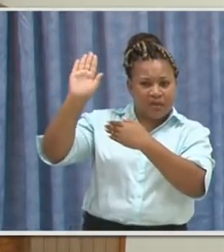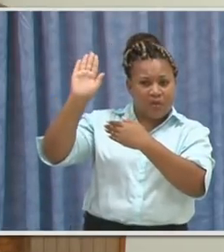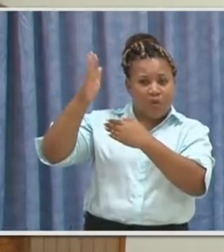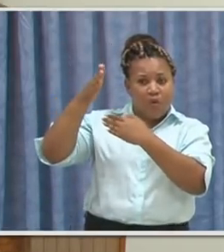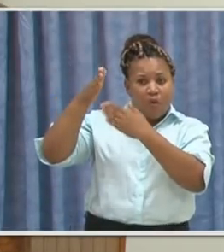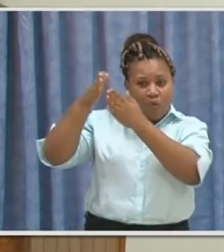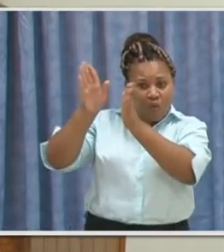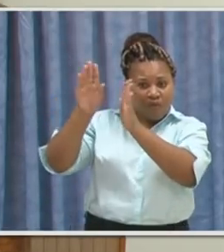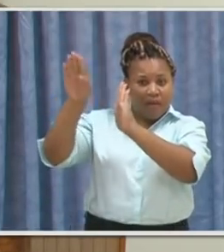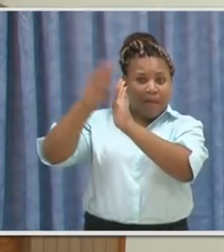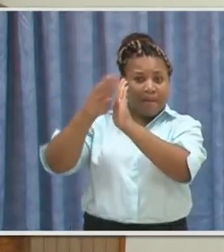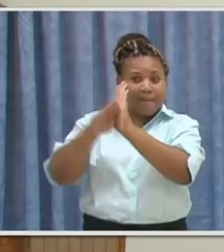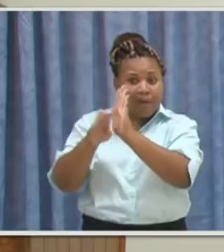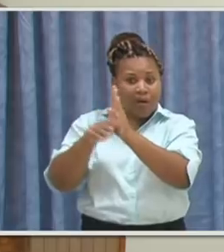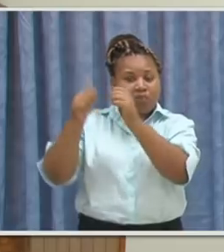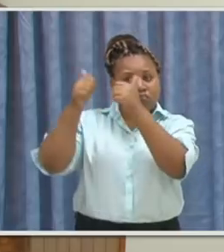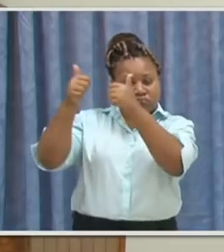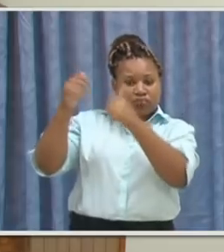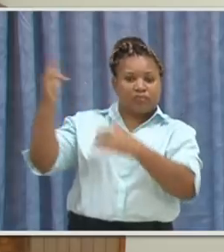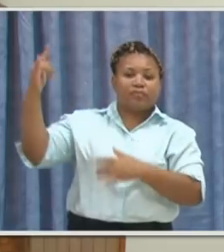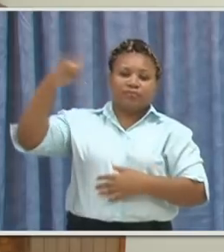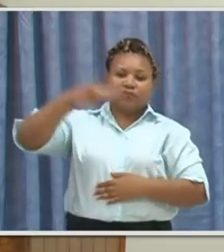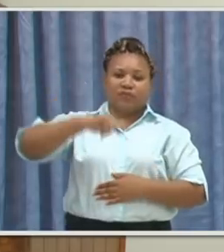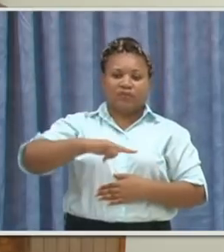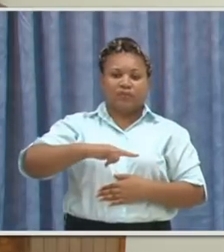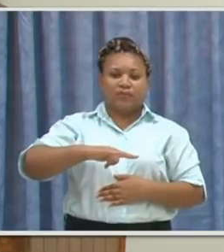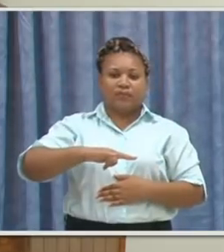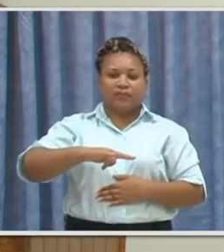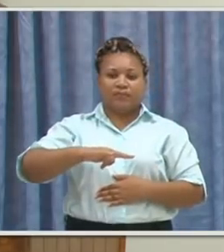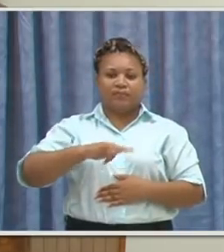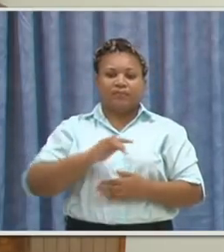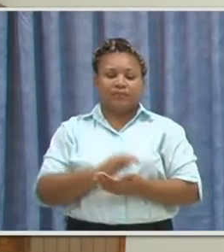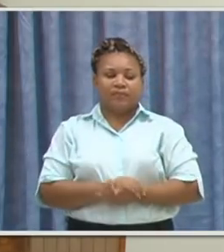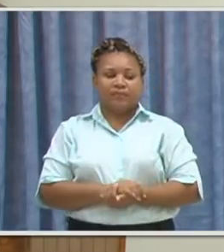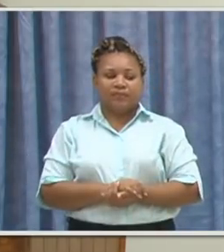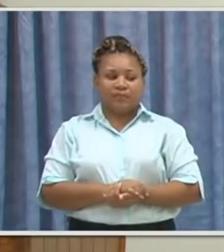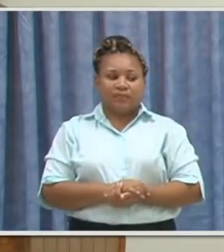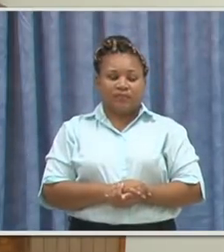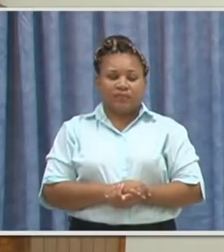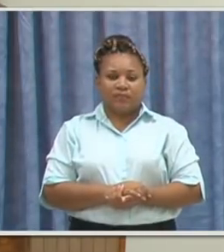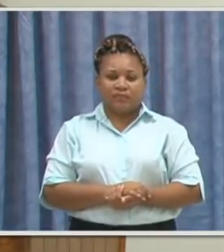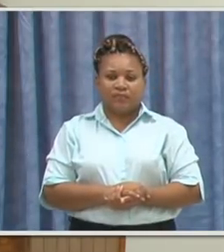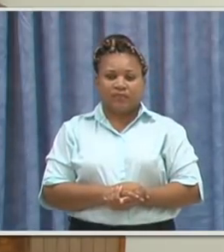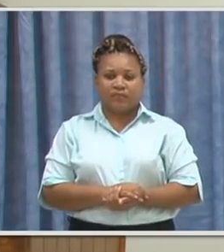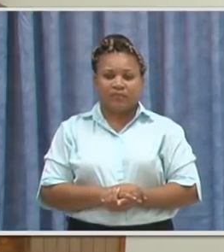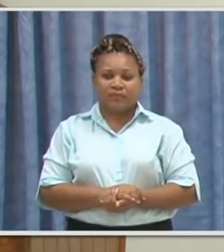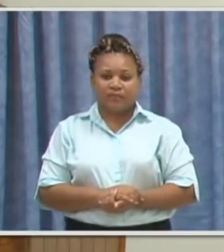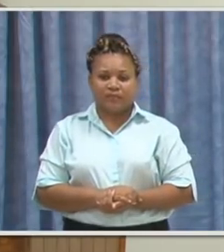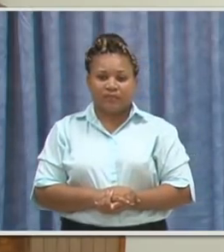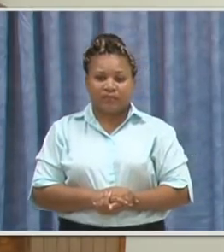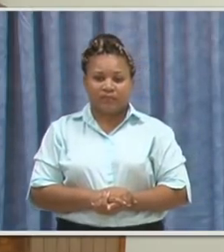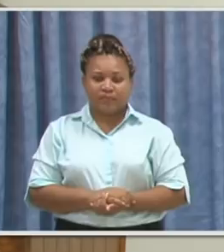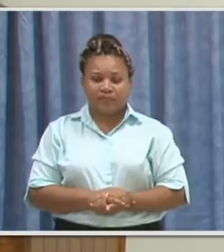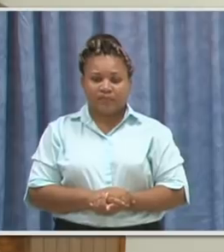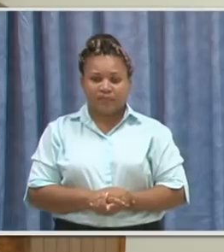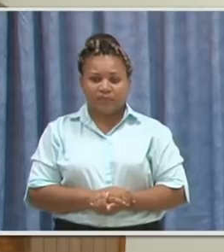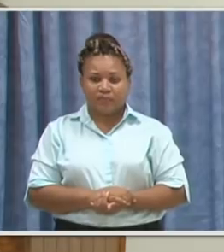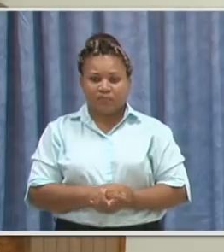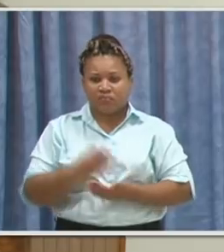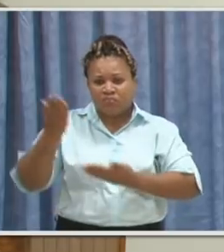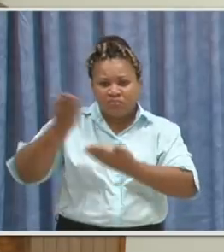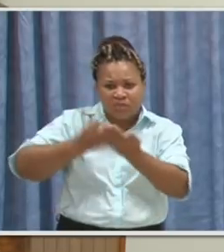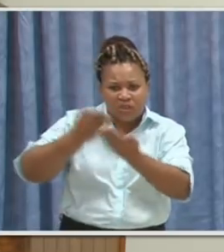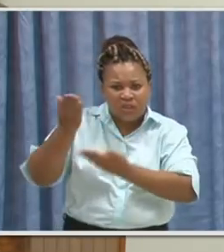Les temps sont infinis, pareil, nous pouvons gagner rapport aux autres. Donc, ils sont infinis au traitement. Il y en a un patient qui est sur la radiothérapie, il y en a un patient qui est